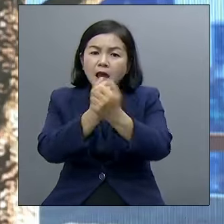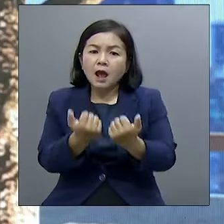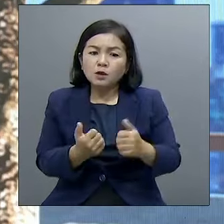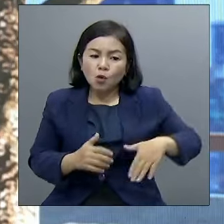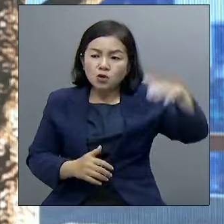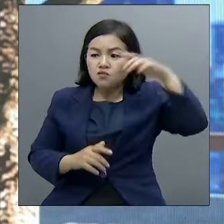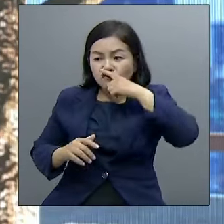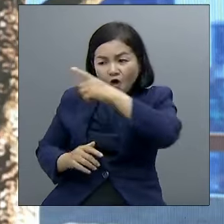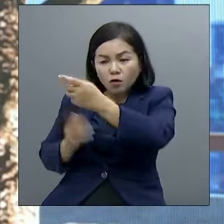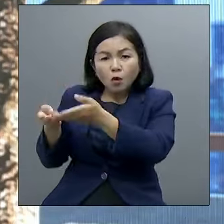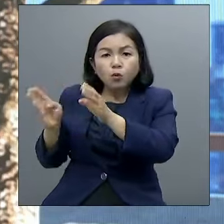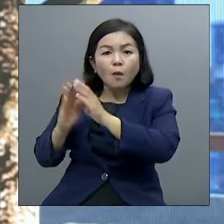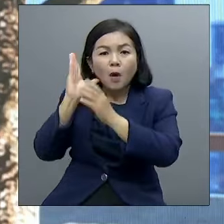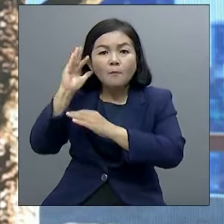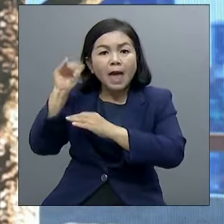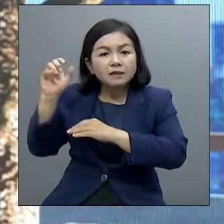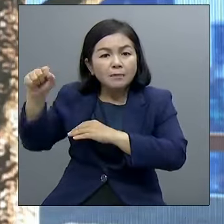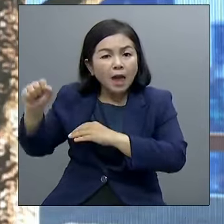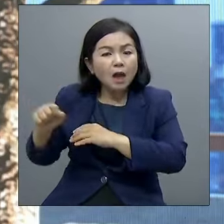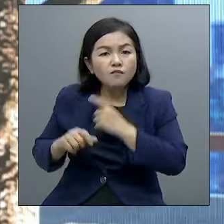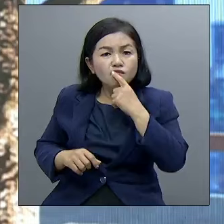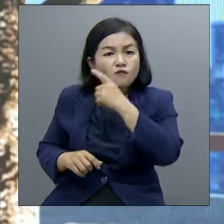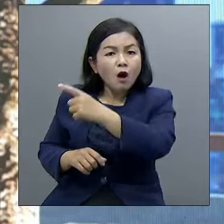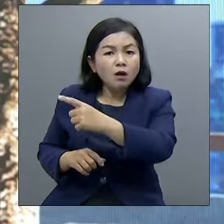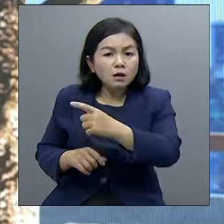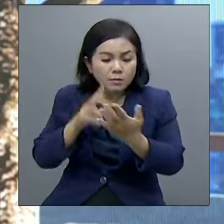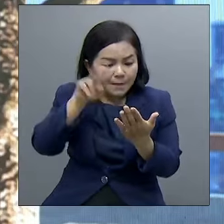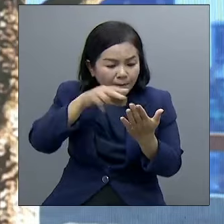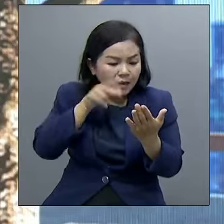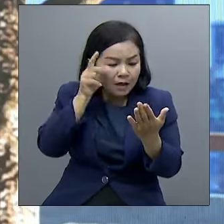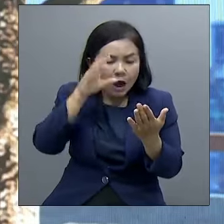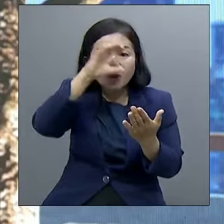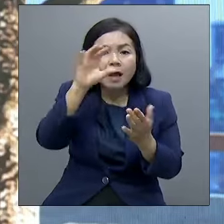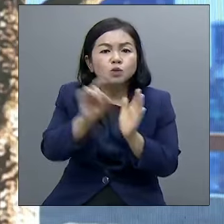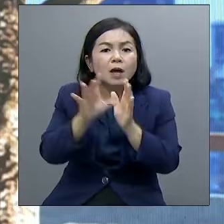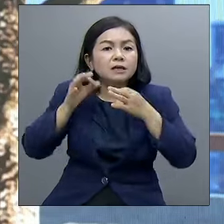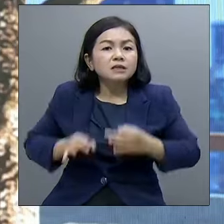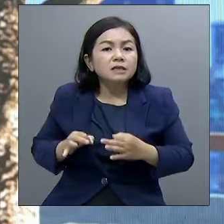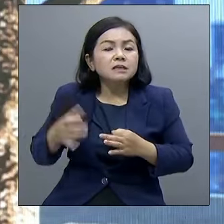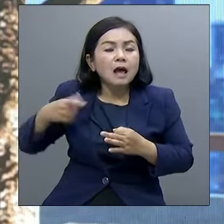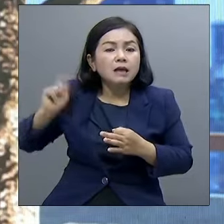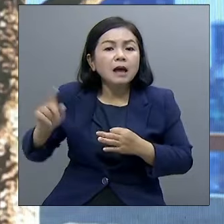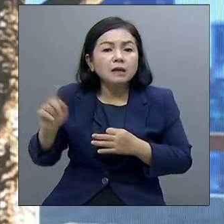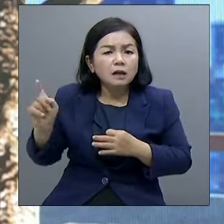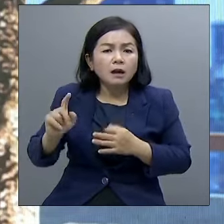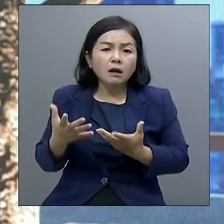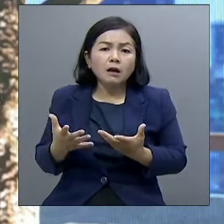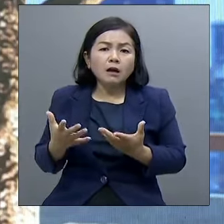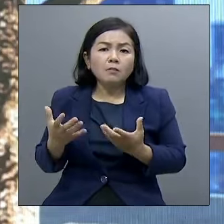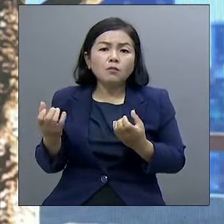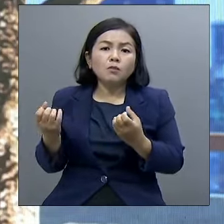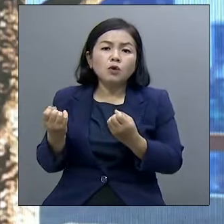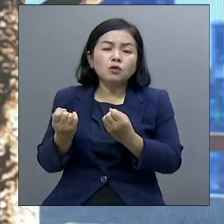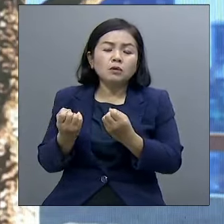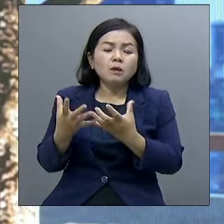พ่อแม่ตัวเอง ว่าอาย ใช่ใช่ ใช่พอนึกแต่ผมก็ไปดูข่าวนะผมพยายามหาว่าสุดท้ายผลตัดสินว่าไงเขาบอกว่าเอ๊ะมันไม่มีผลก็เลยไม่รู้ต